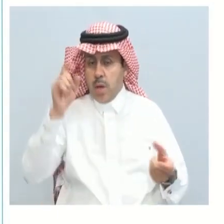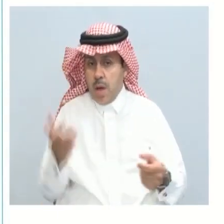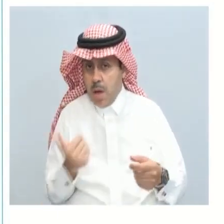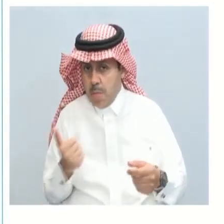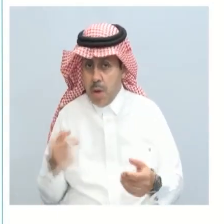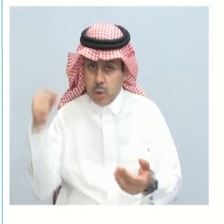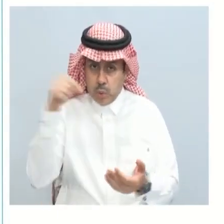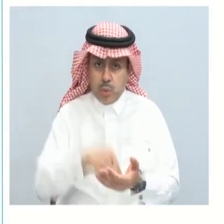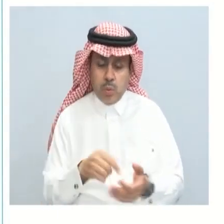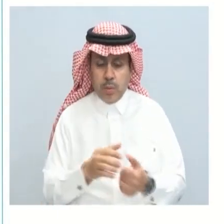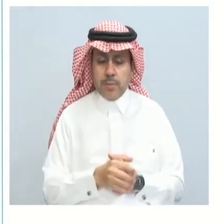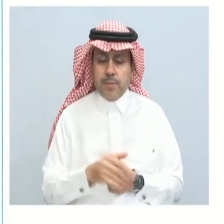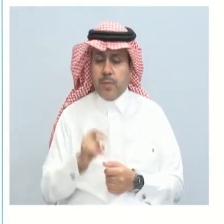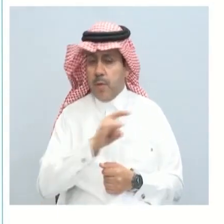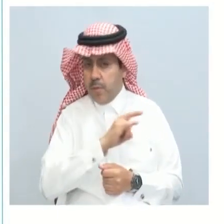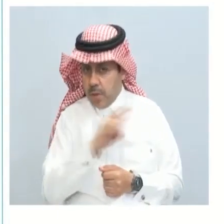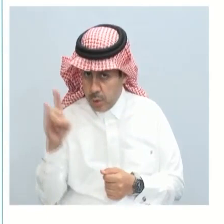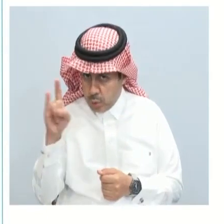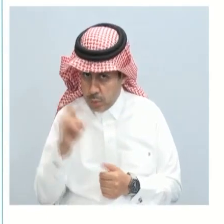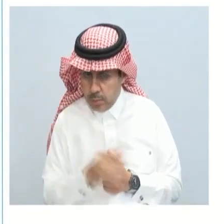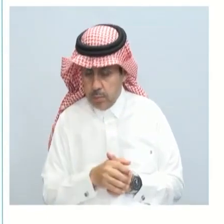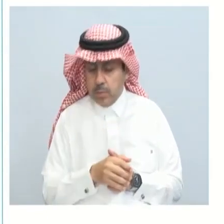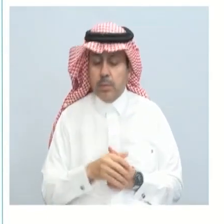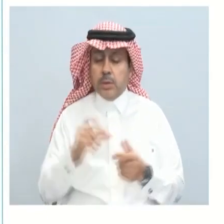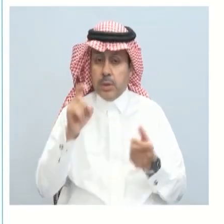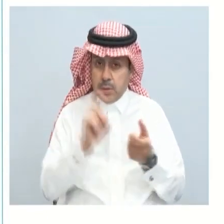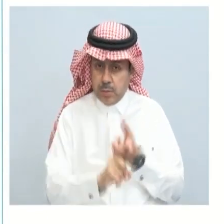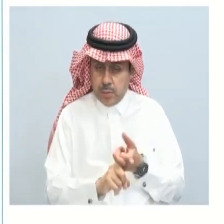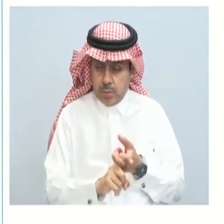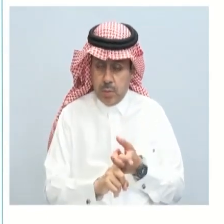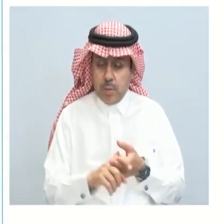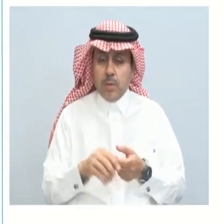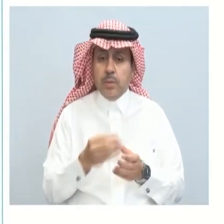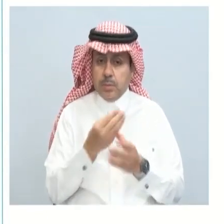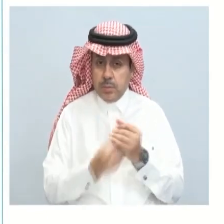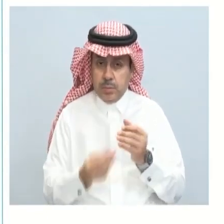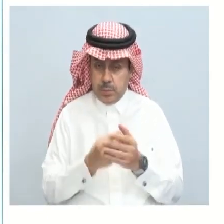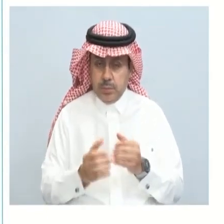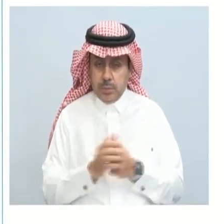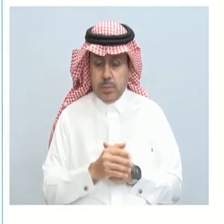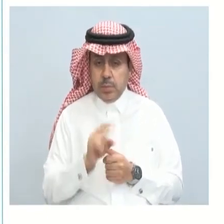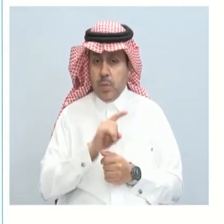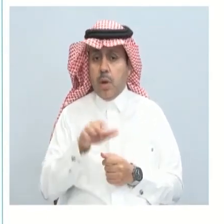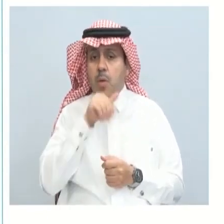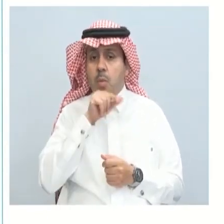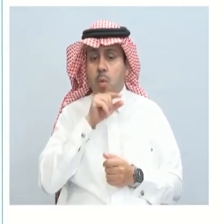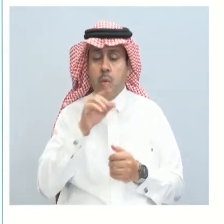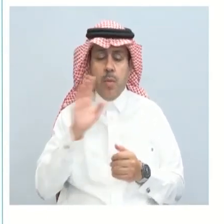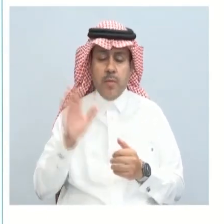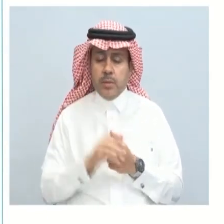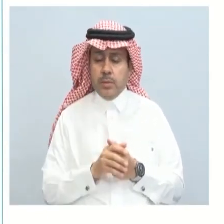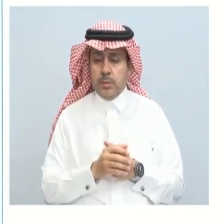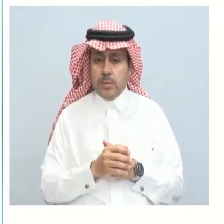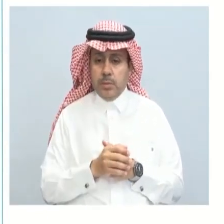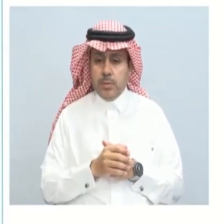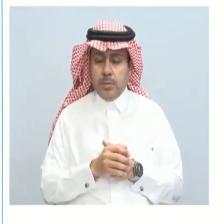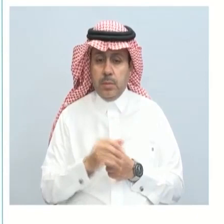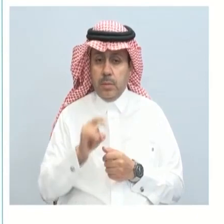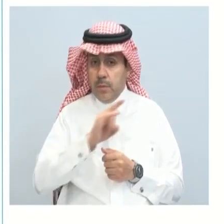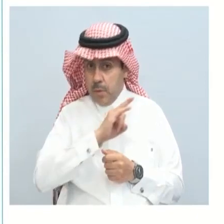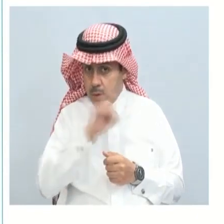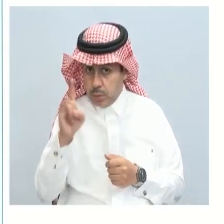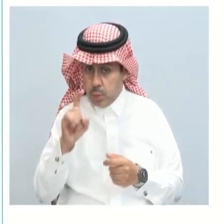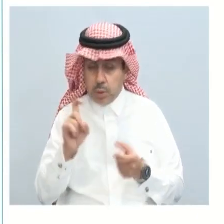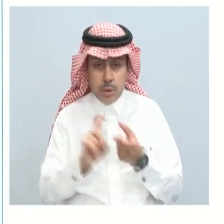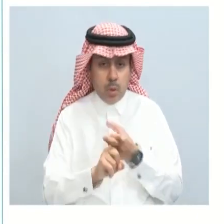الدخول فلا يجوز ان يتزوجها ابنه ولا ابوه ولا يجوز ان يتزوج